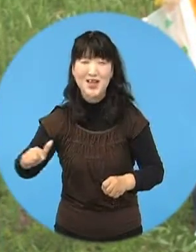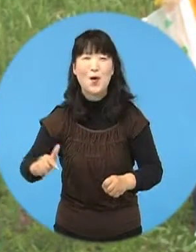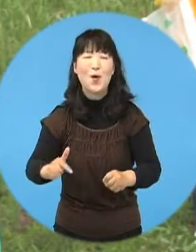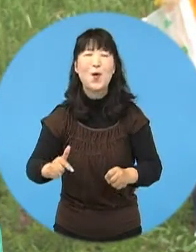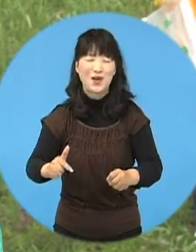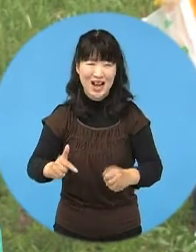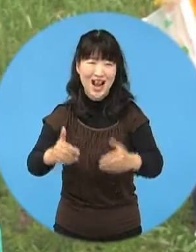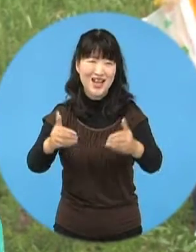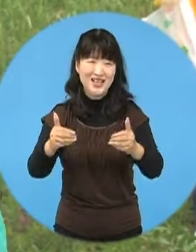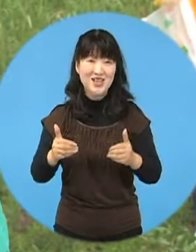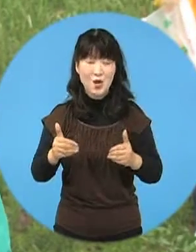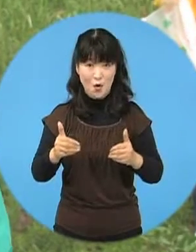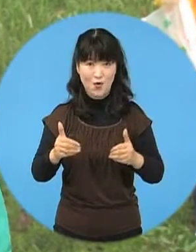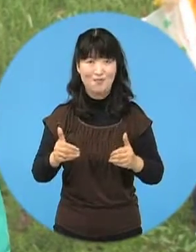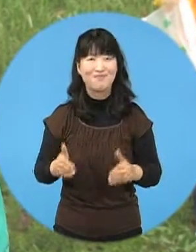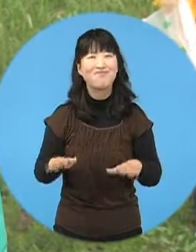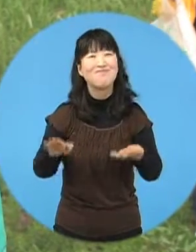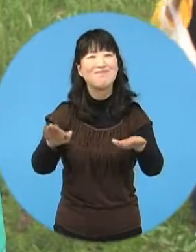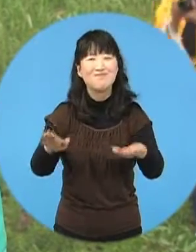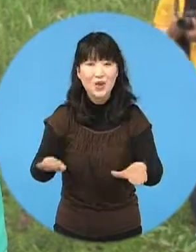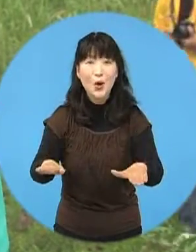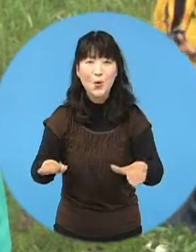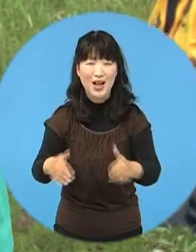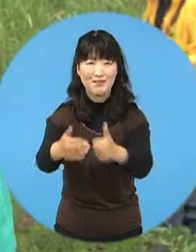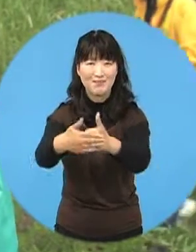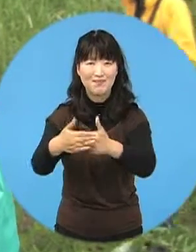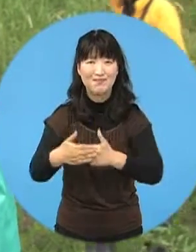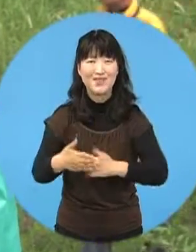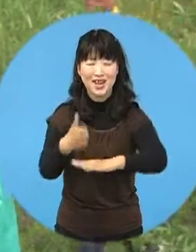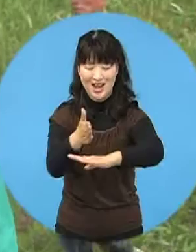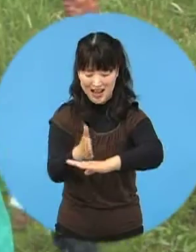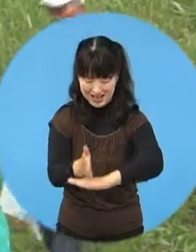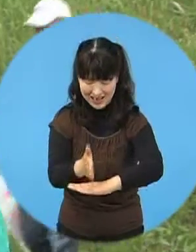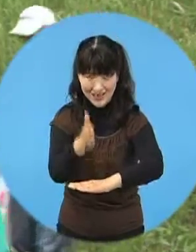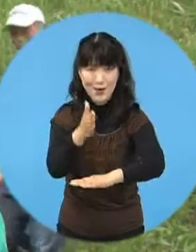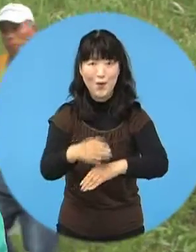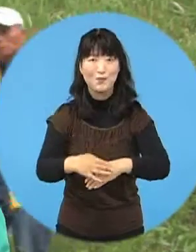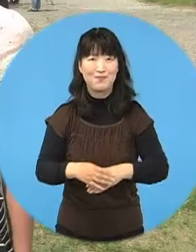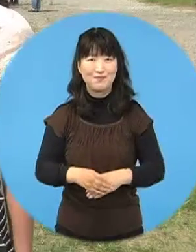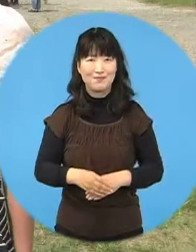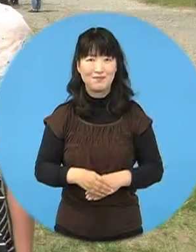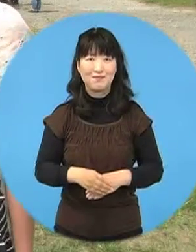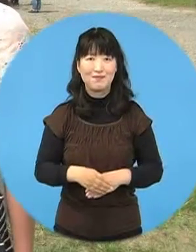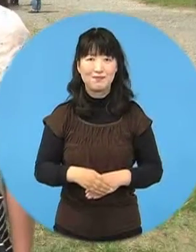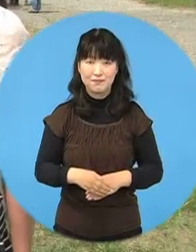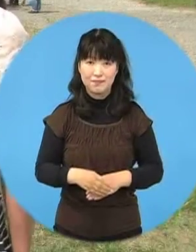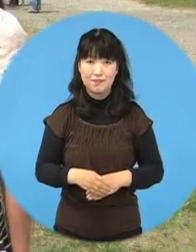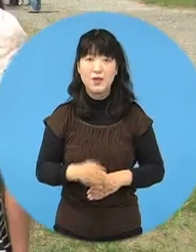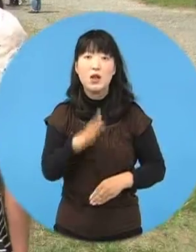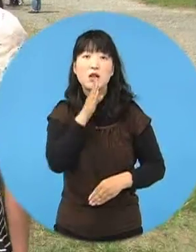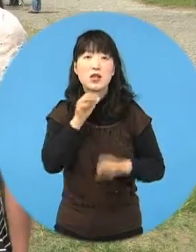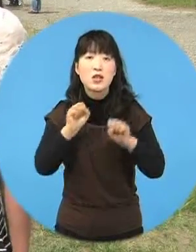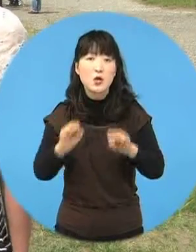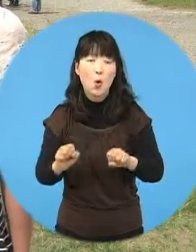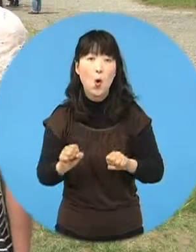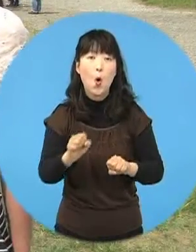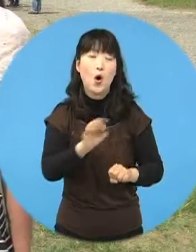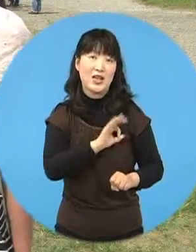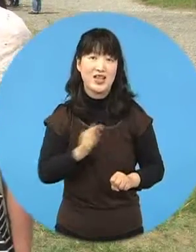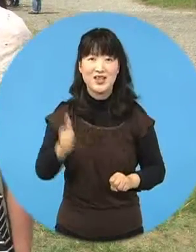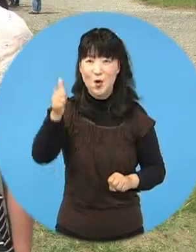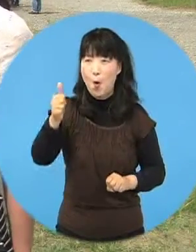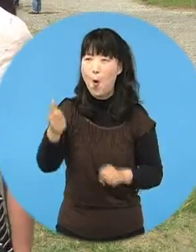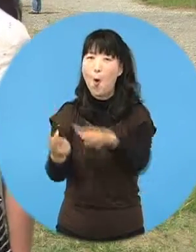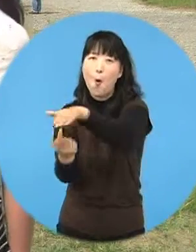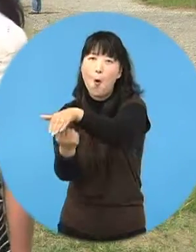これは何より不可欠でございまして、心から感謝を申し上げます。 実行委員長の村野さんにお越し